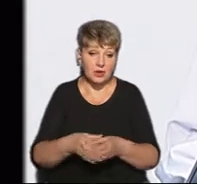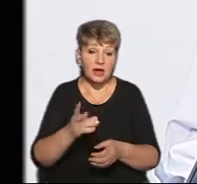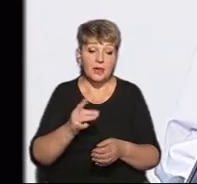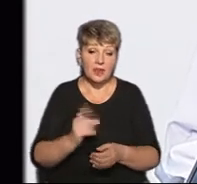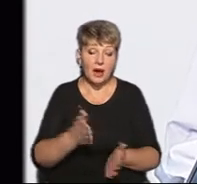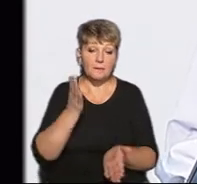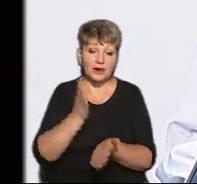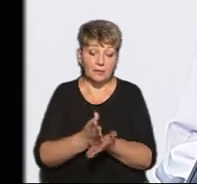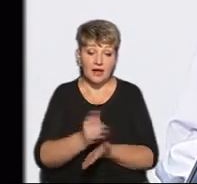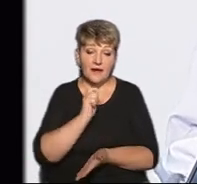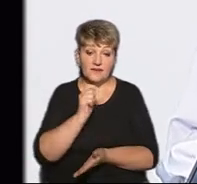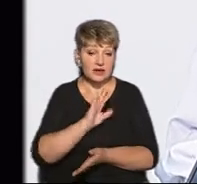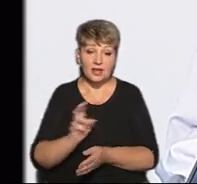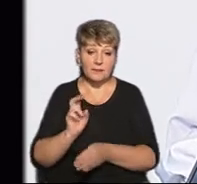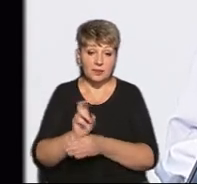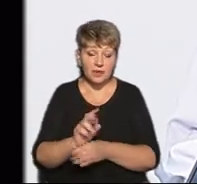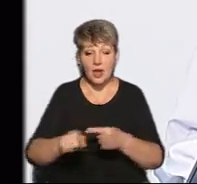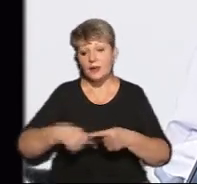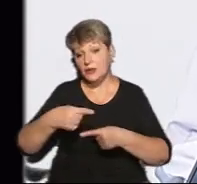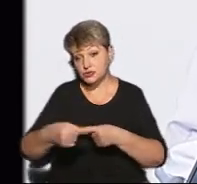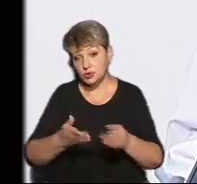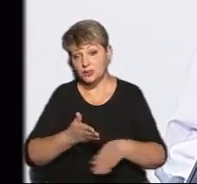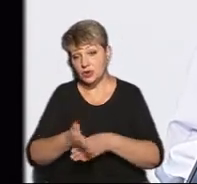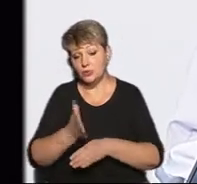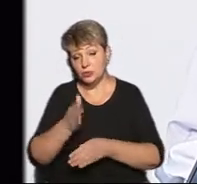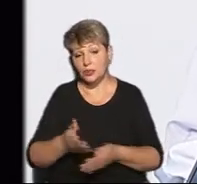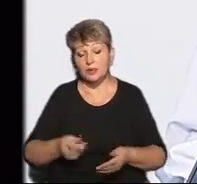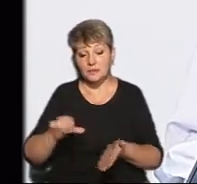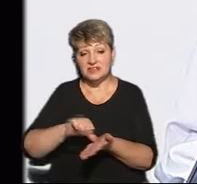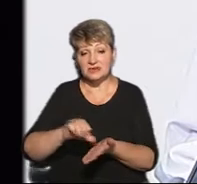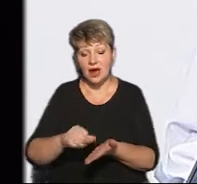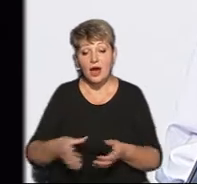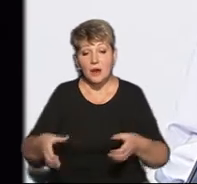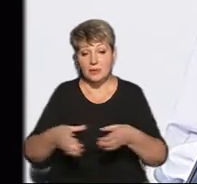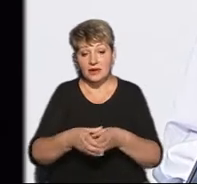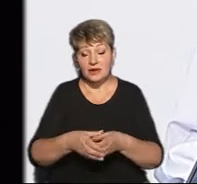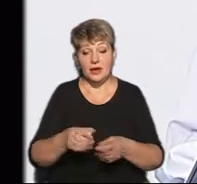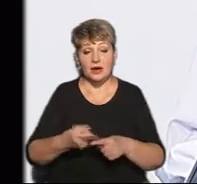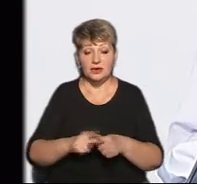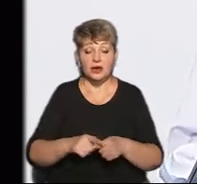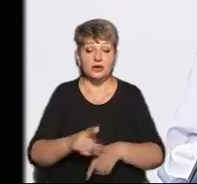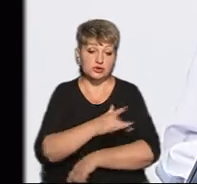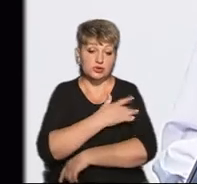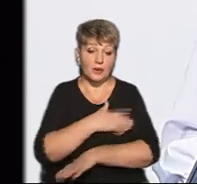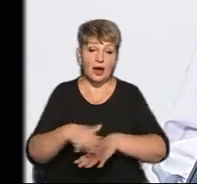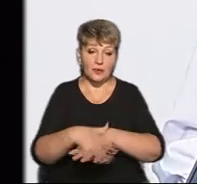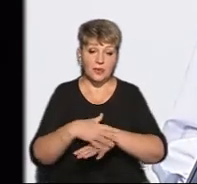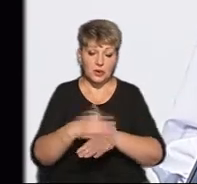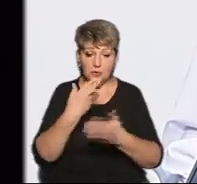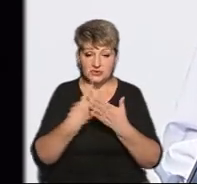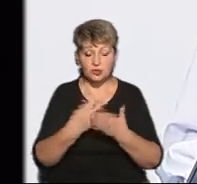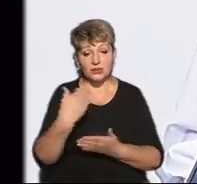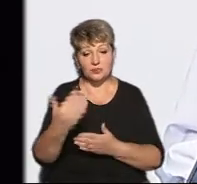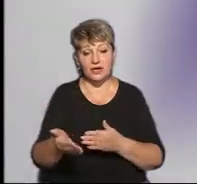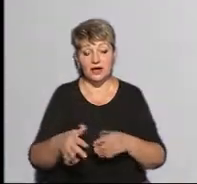прямий ефір вони не прийшли. Тож наступним гостем буде представник політичної партії «Слуга народу». Переглянемо візитку партії.